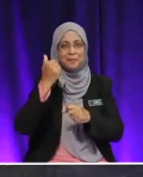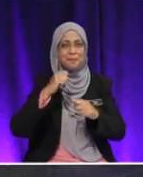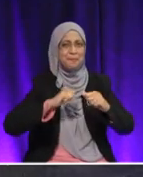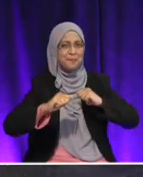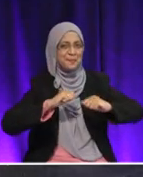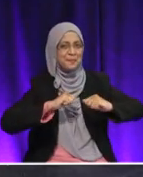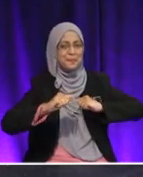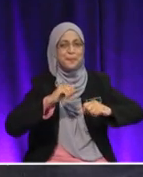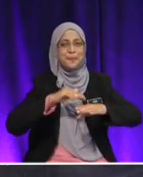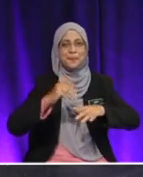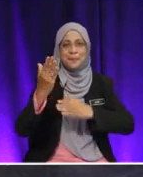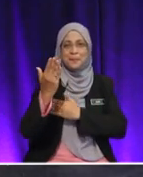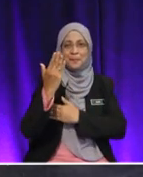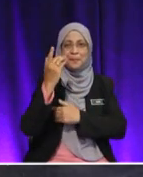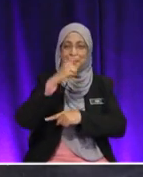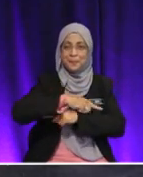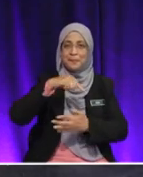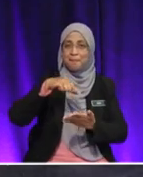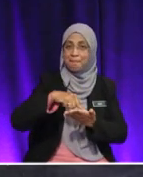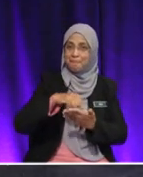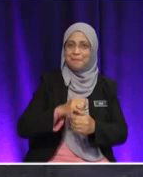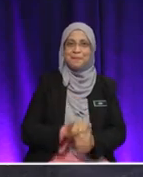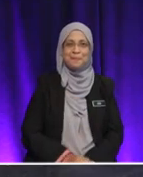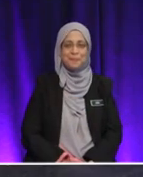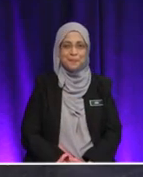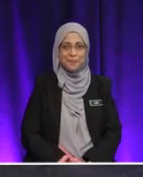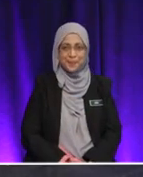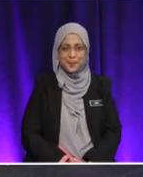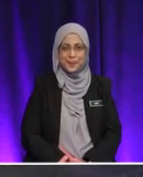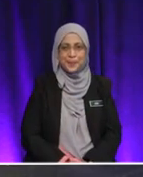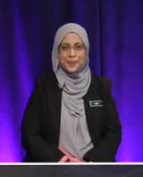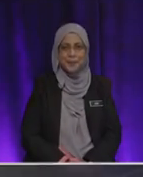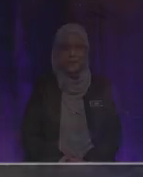bagi kelas cikgusomu jaga kemana-mana kembali lagi seperti ini TVM